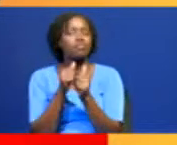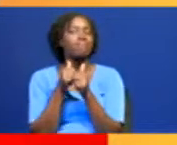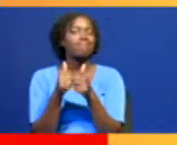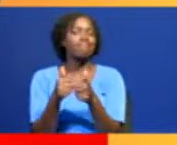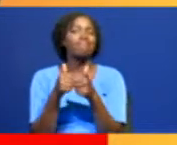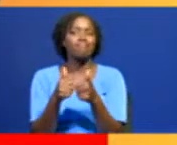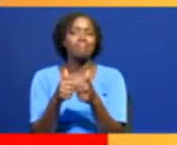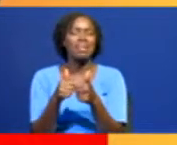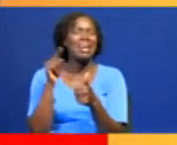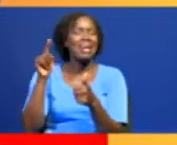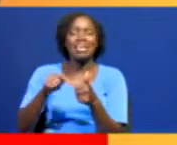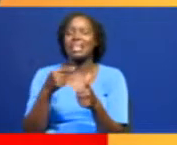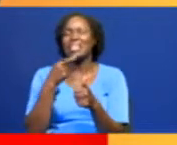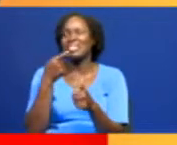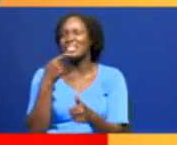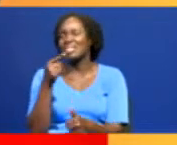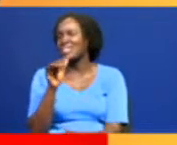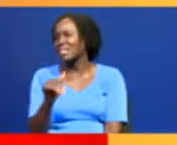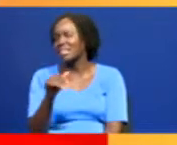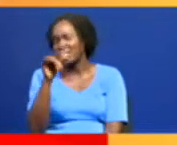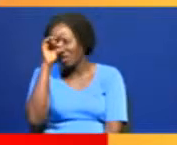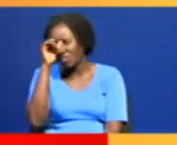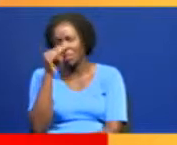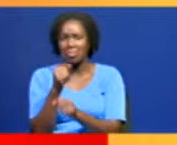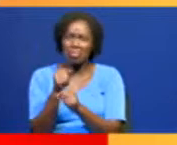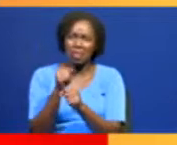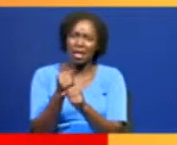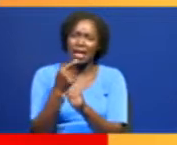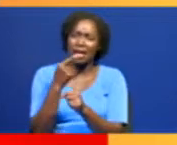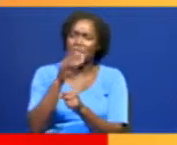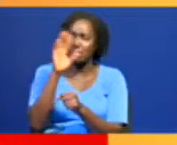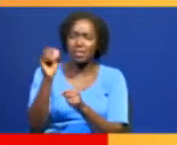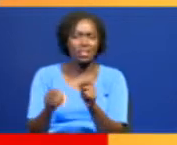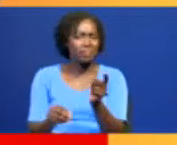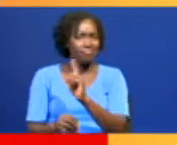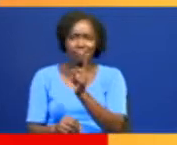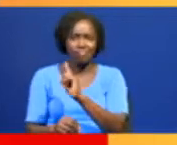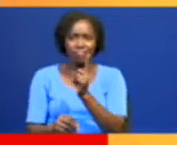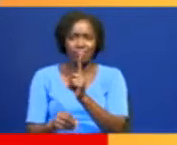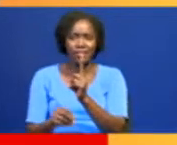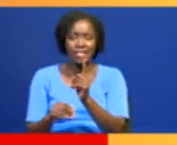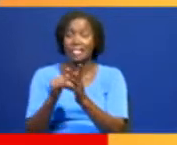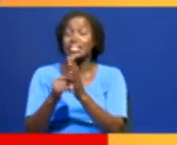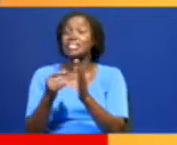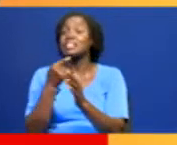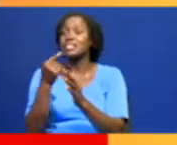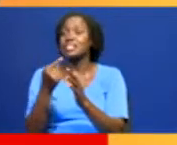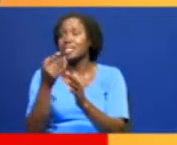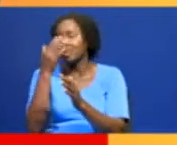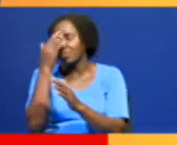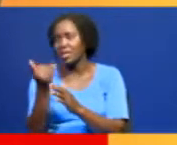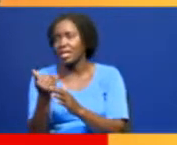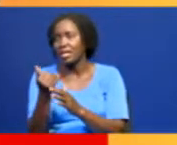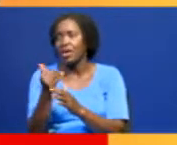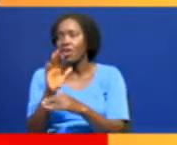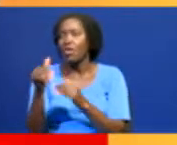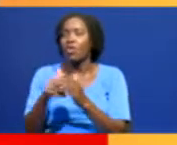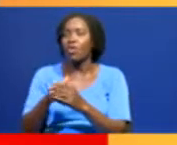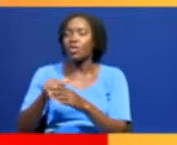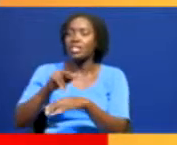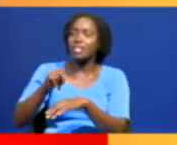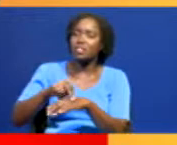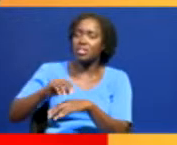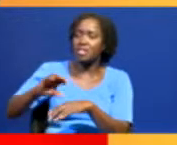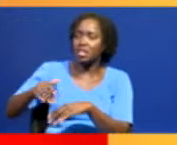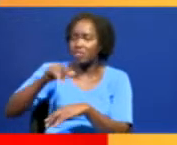Kwa hivyo siwezi kusema kwamba serikali imefanya 100% kama vile ilivyosemwa kwa sababu serikali zote hata za national kuna